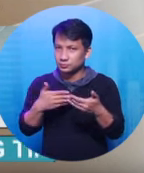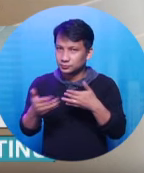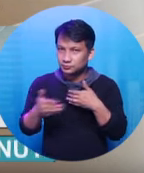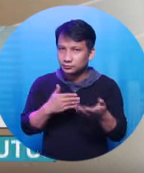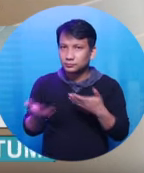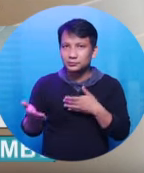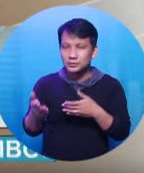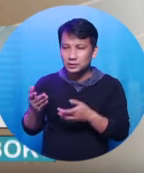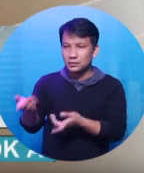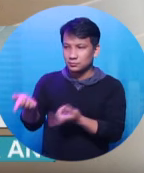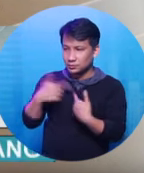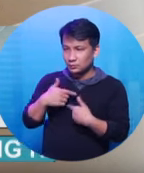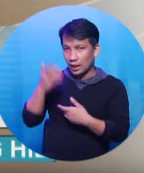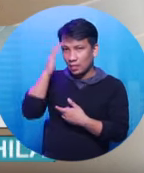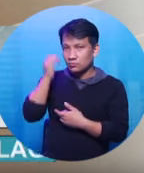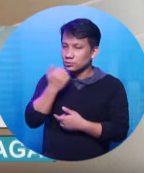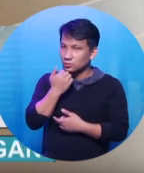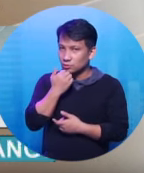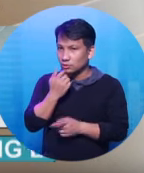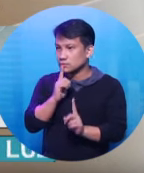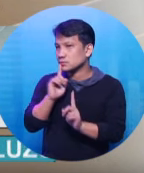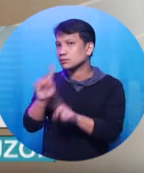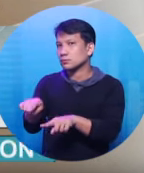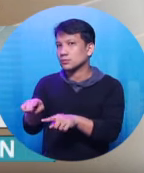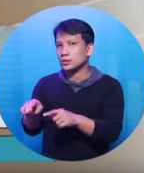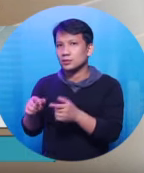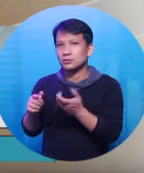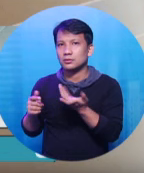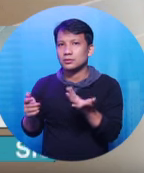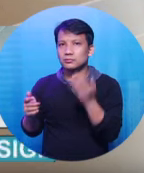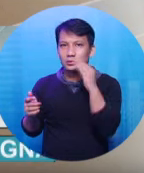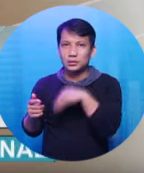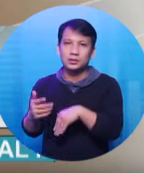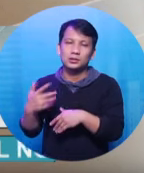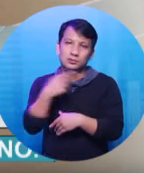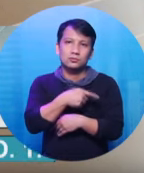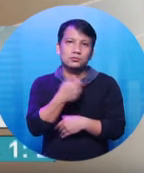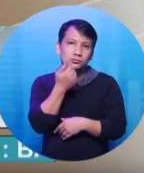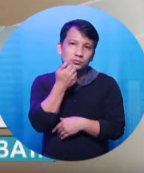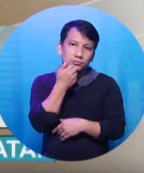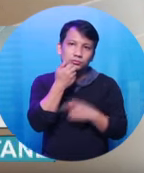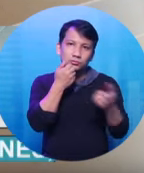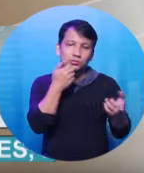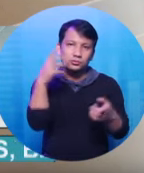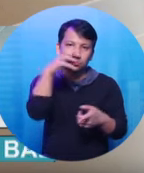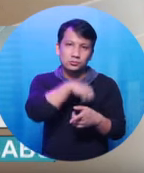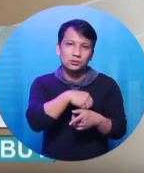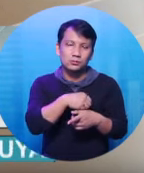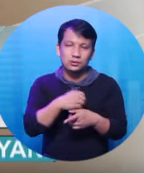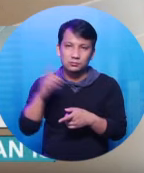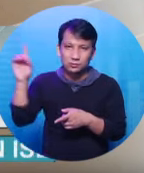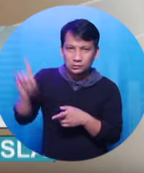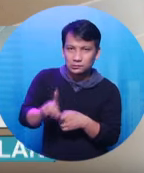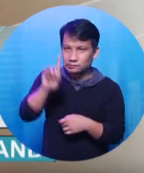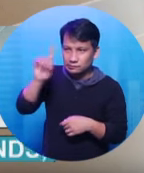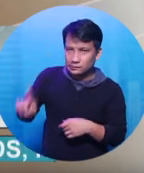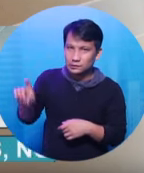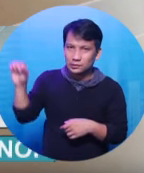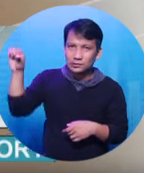reputation, doon po pumapasok ang ating cyber libel. So very malicious po itong ginawa niya at talagang paninampuri para